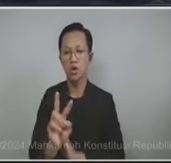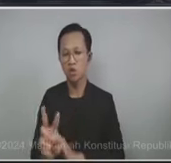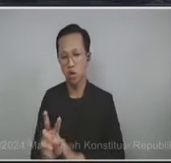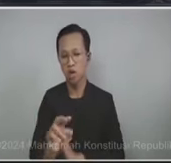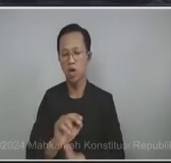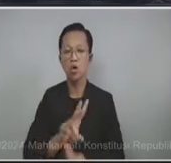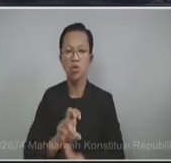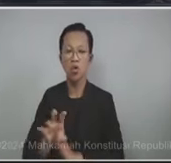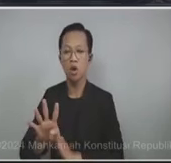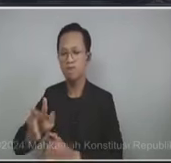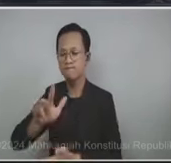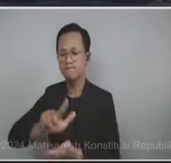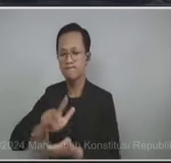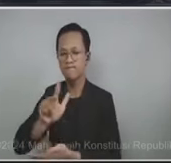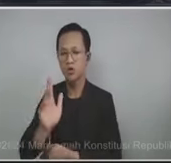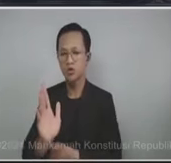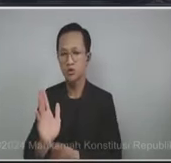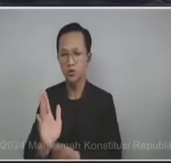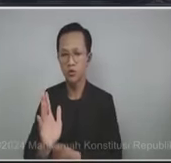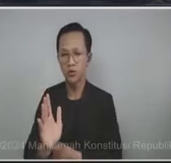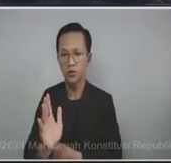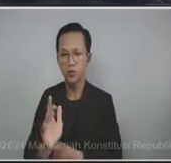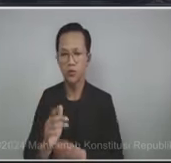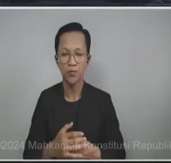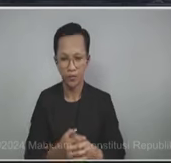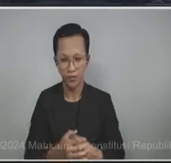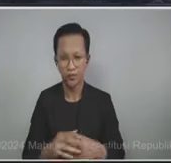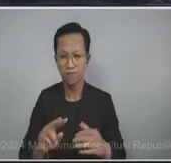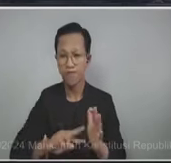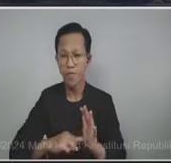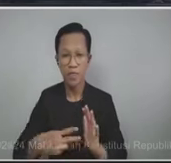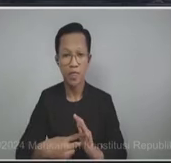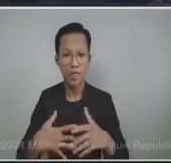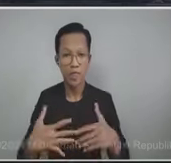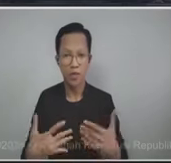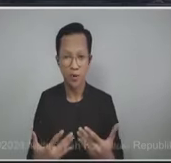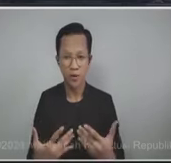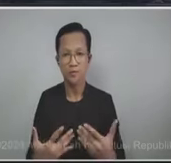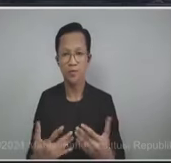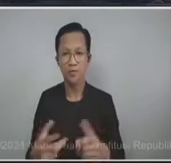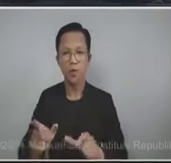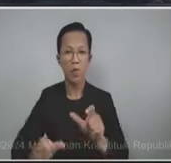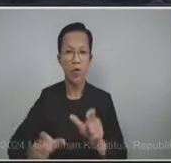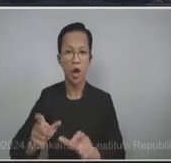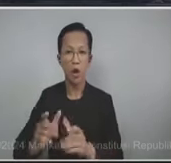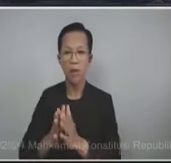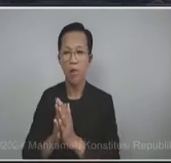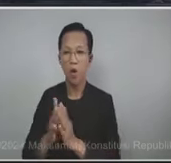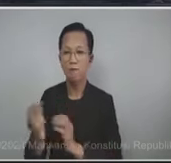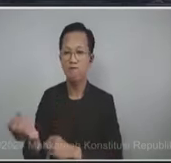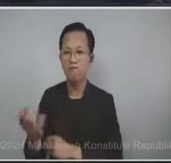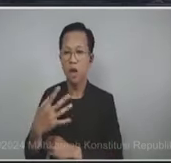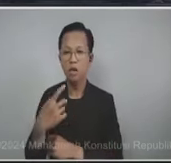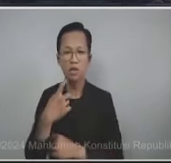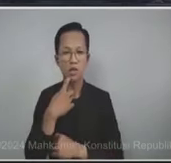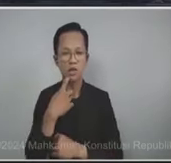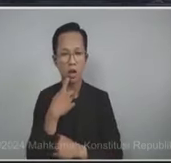Romawi G 2024 dengan demikian dalil-dalil para pemohon berkenaan dengan